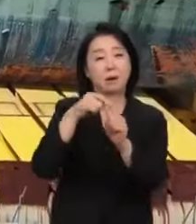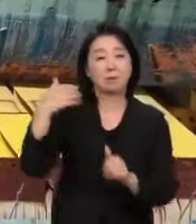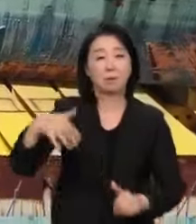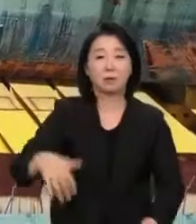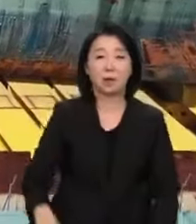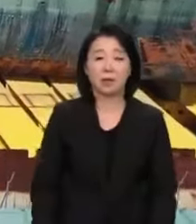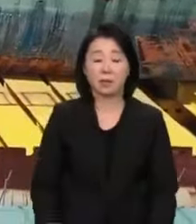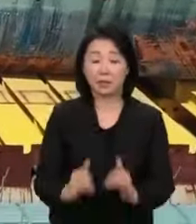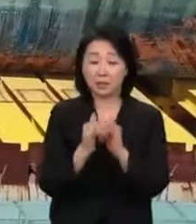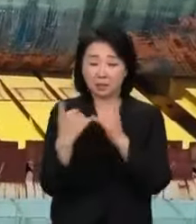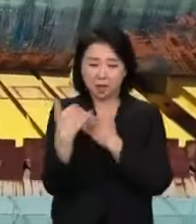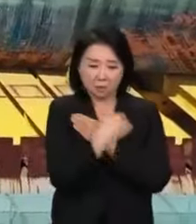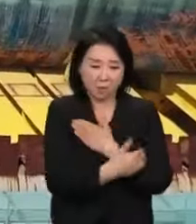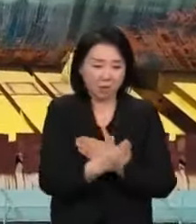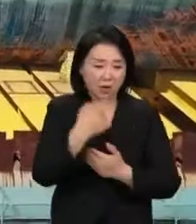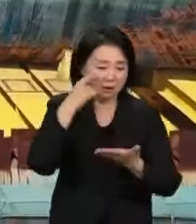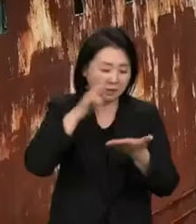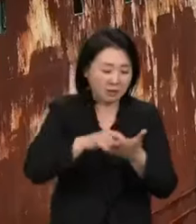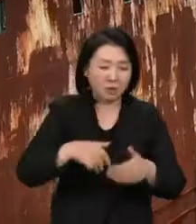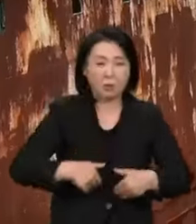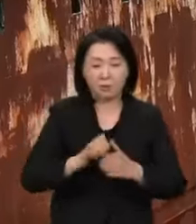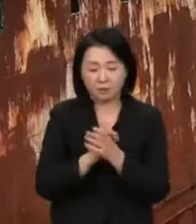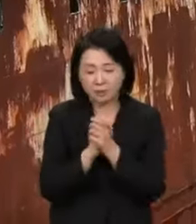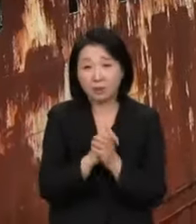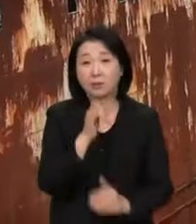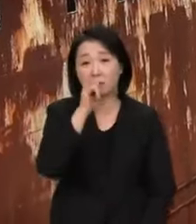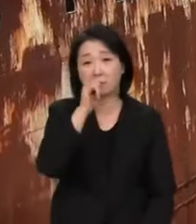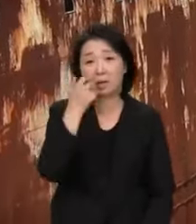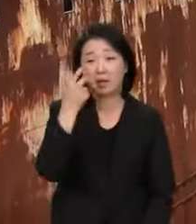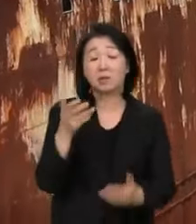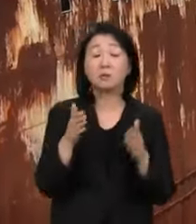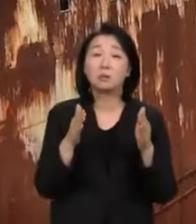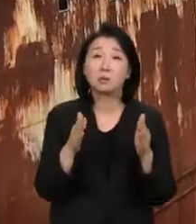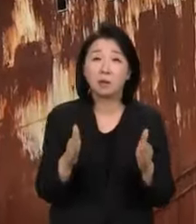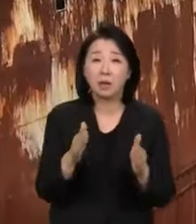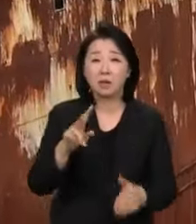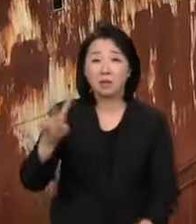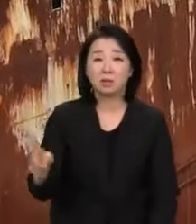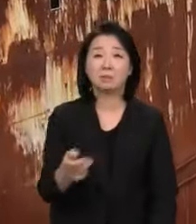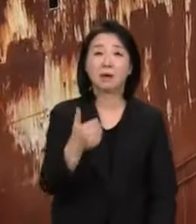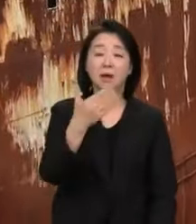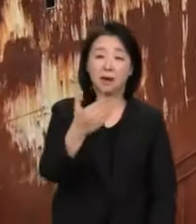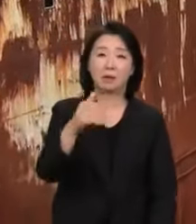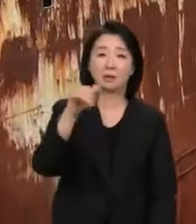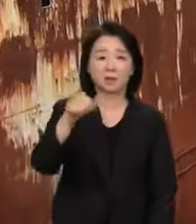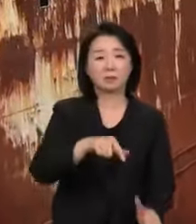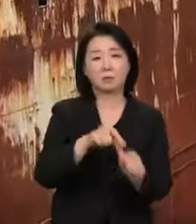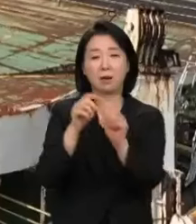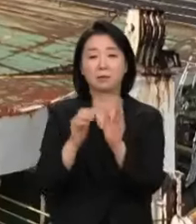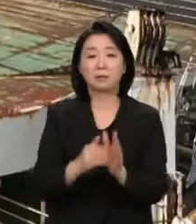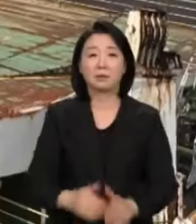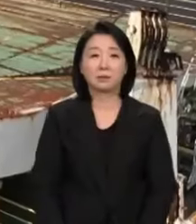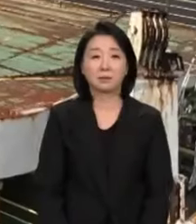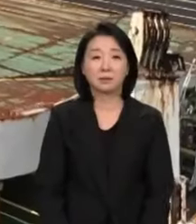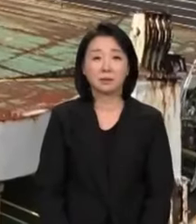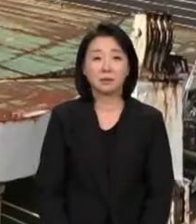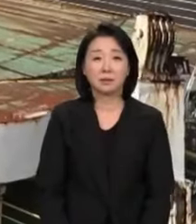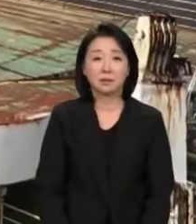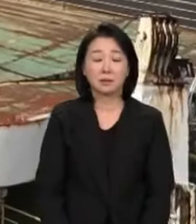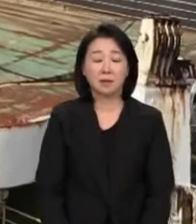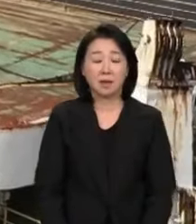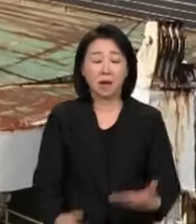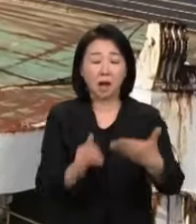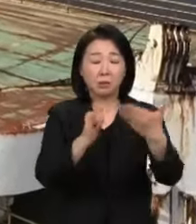시신이라도 찾기를 바라며 기도해야 했고 7달 동안 295명을 수습했습니다. 아직 9명이